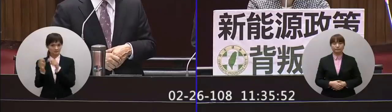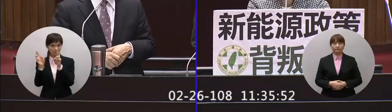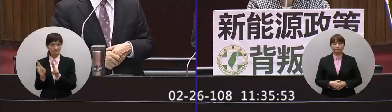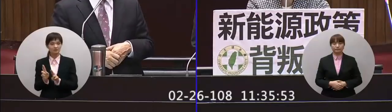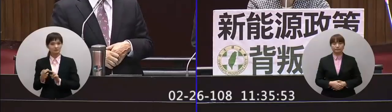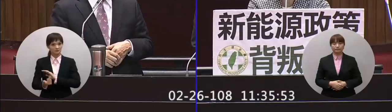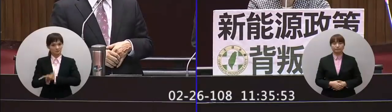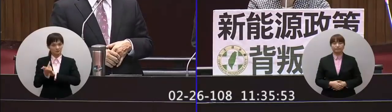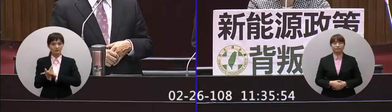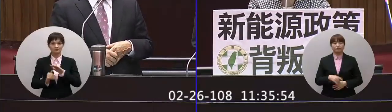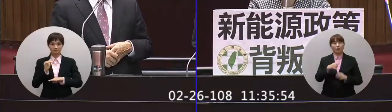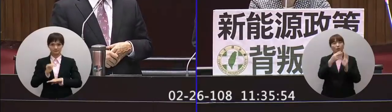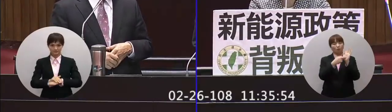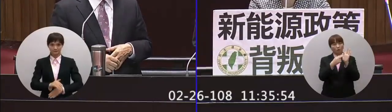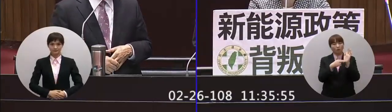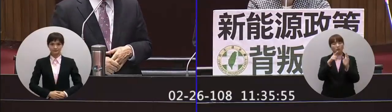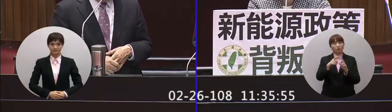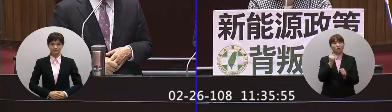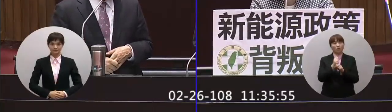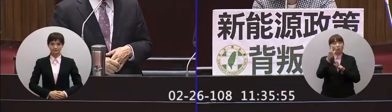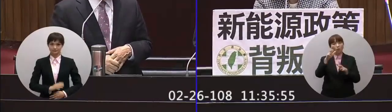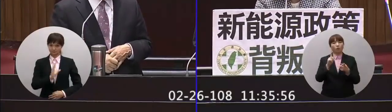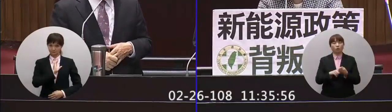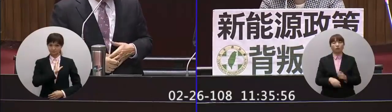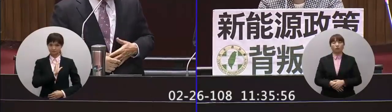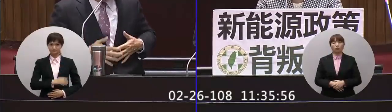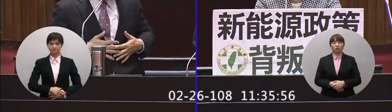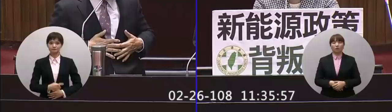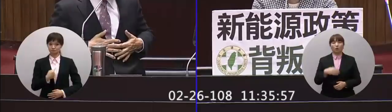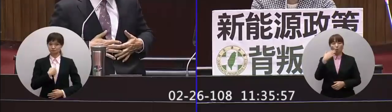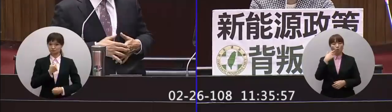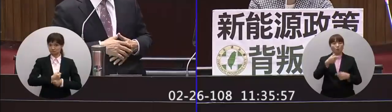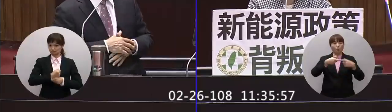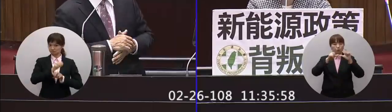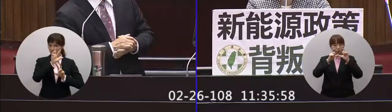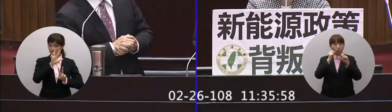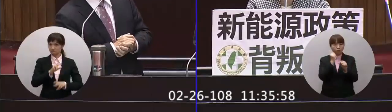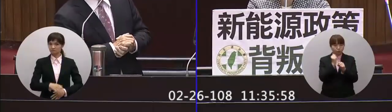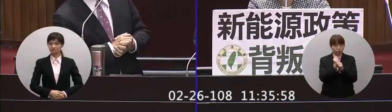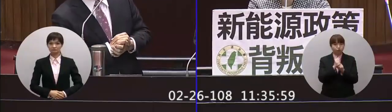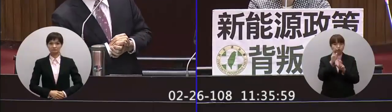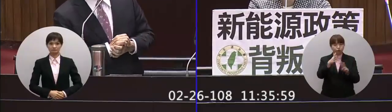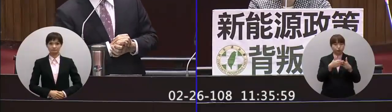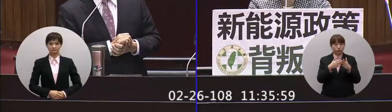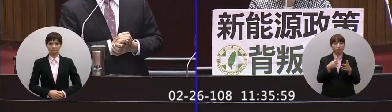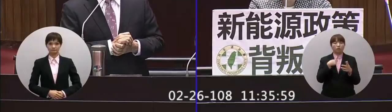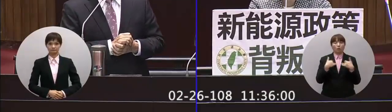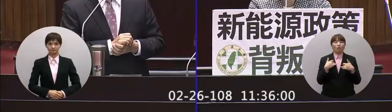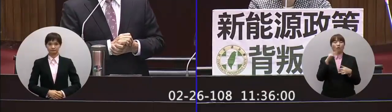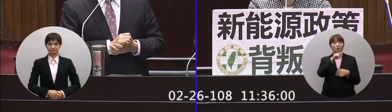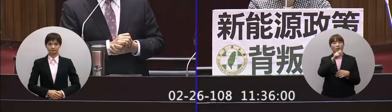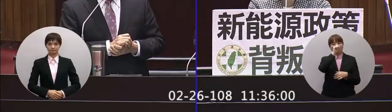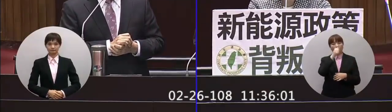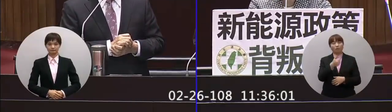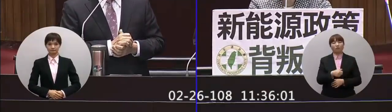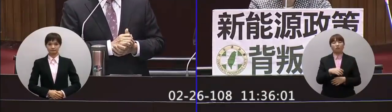路。 那这样子的讲法又很务实啦。 那 所以 我就说 如果你又回到务实，本席非常乐见你回到务实的路